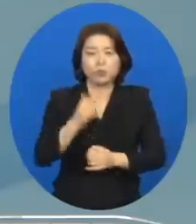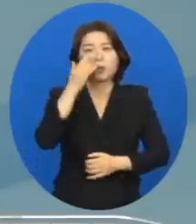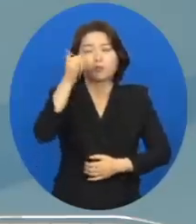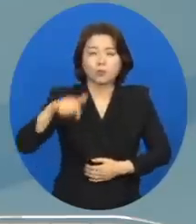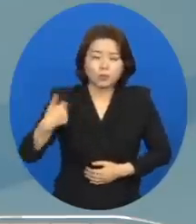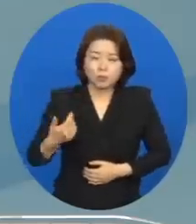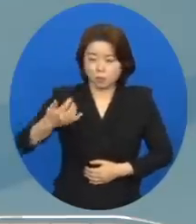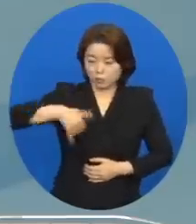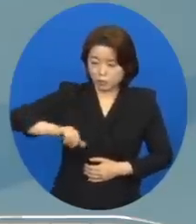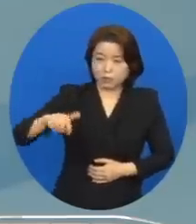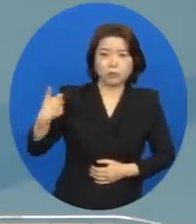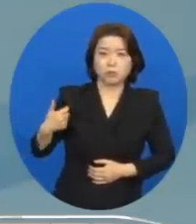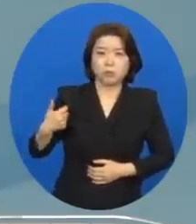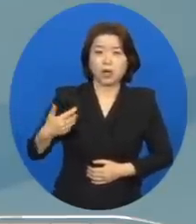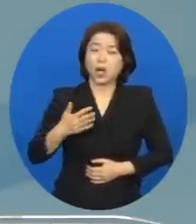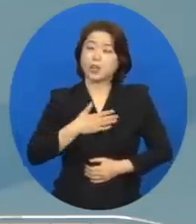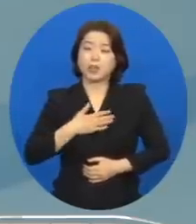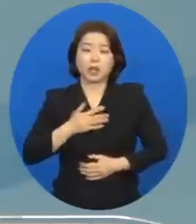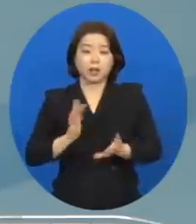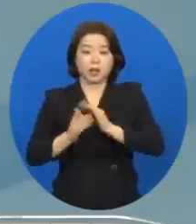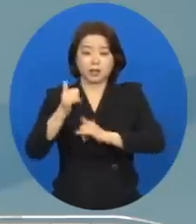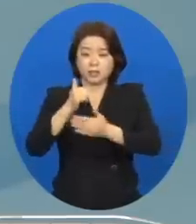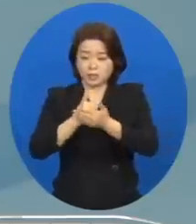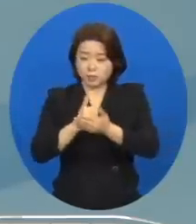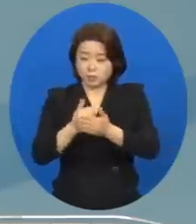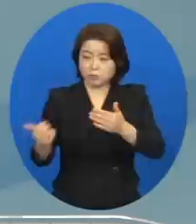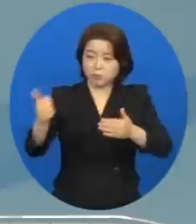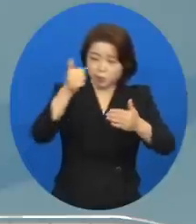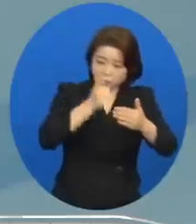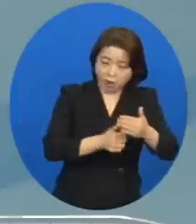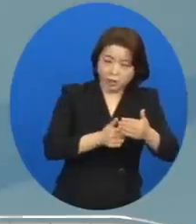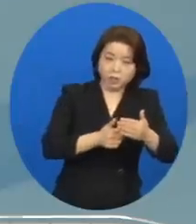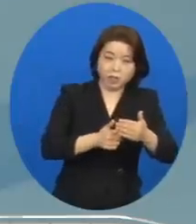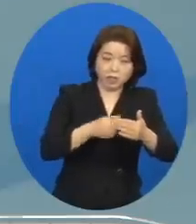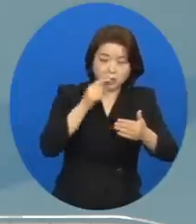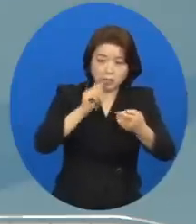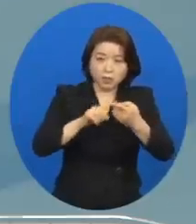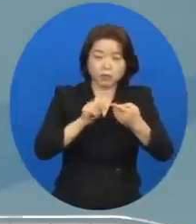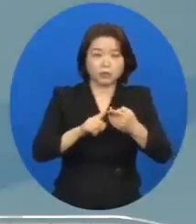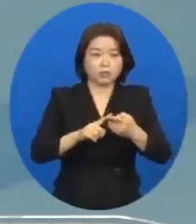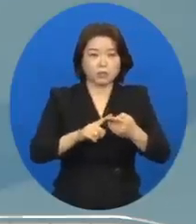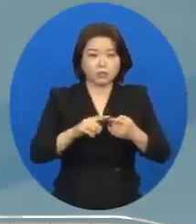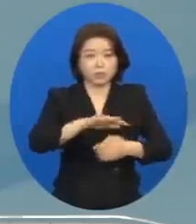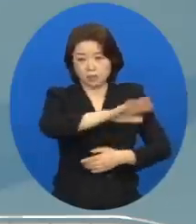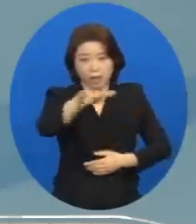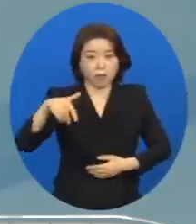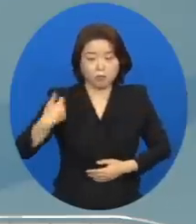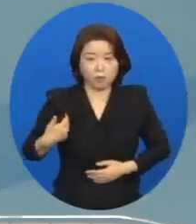자녀도 모르고 예수님께서 우리 가정 안에 계신 것을 아무도 모르는 거예요.